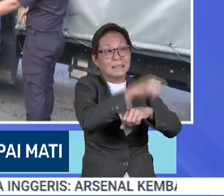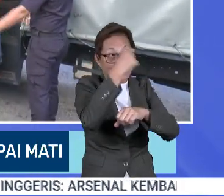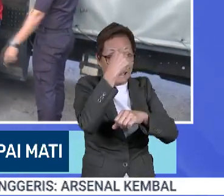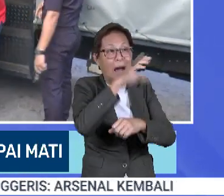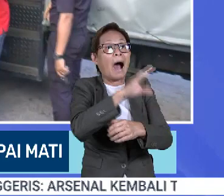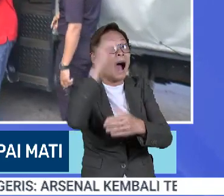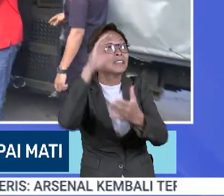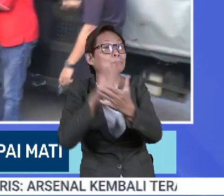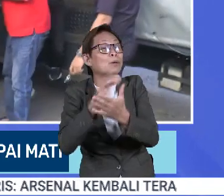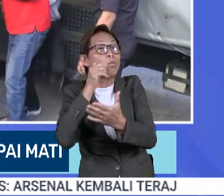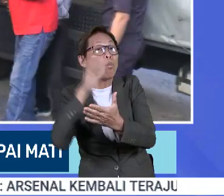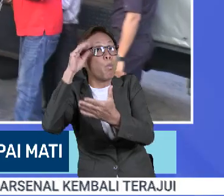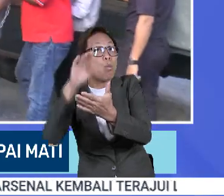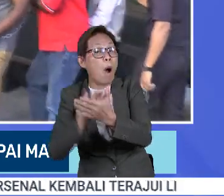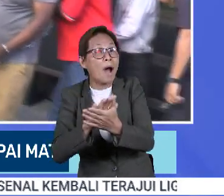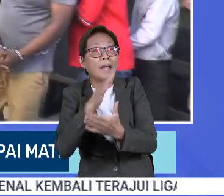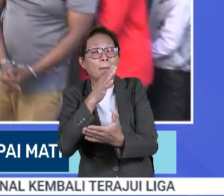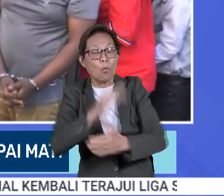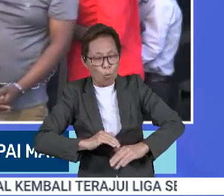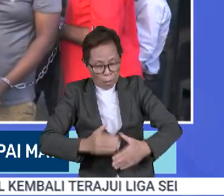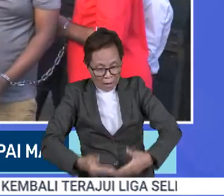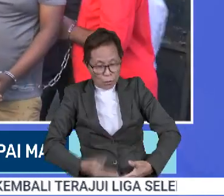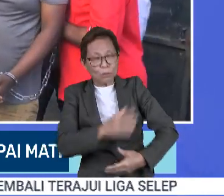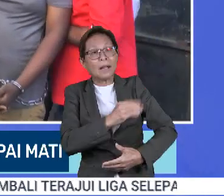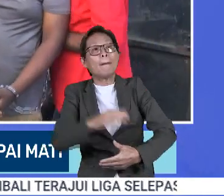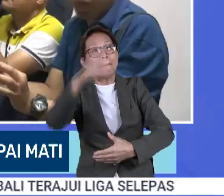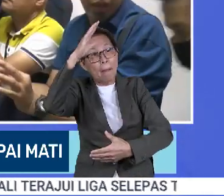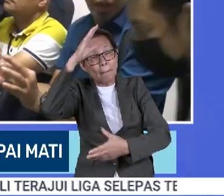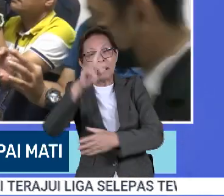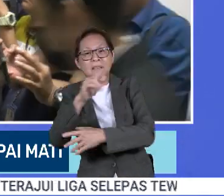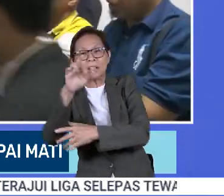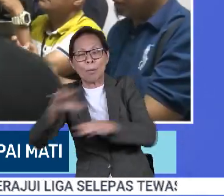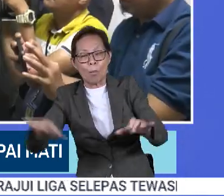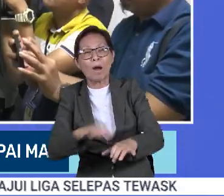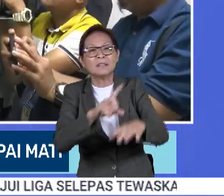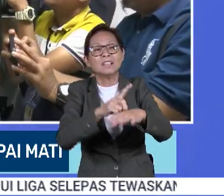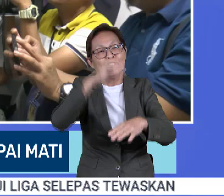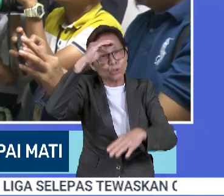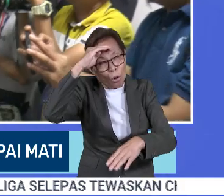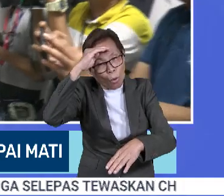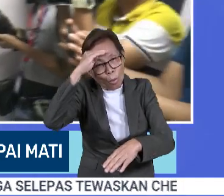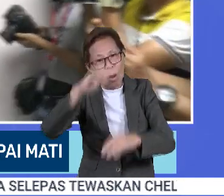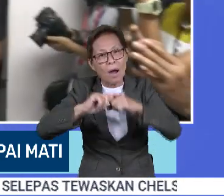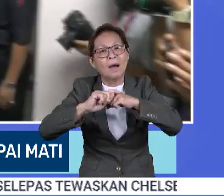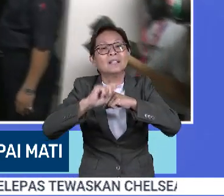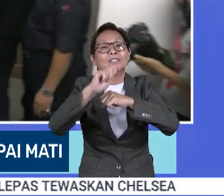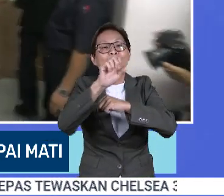Gita dan S6 gentren ibu kandung dan mbapped melakukan perbuatan itu di Suku Dayak gila